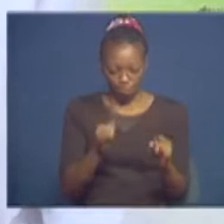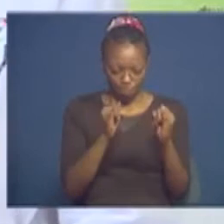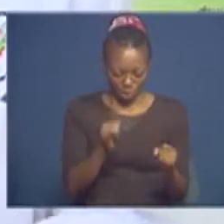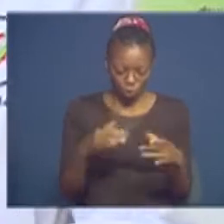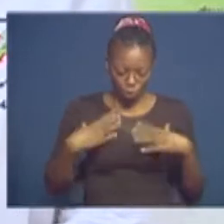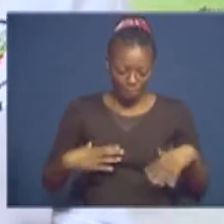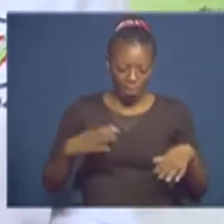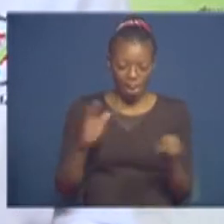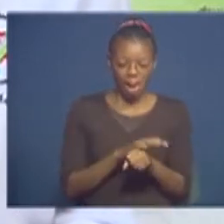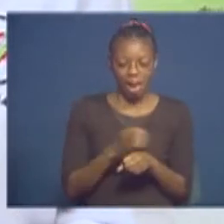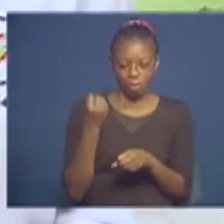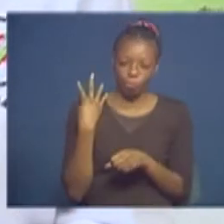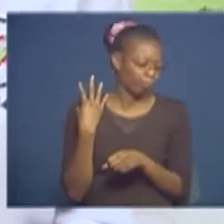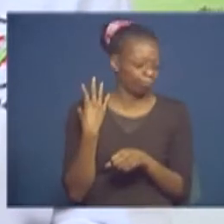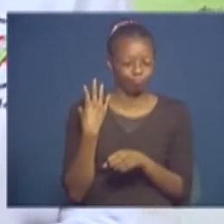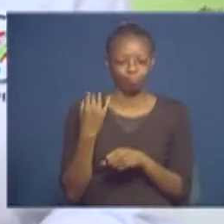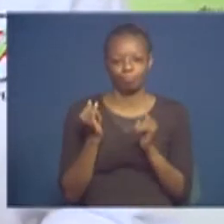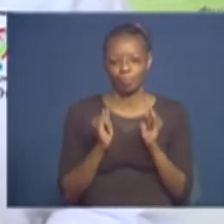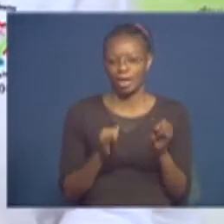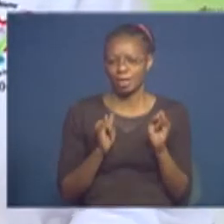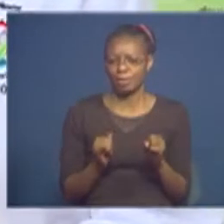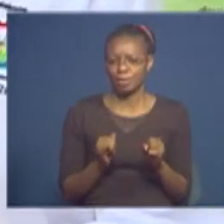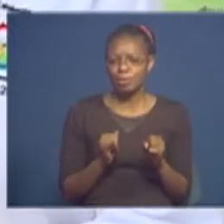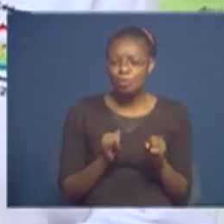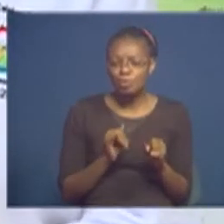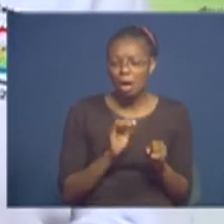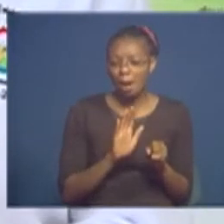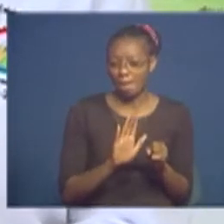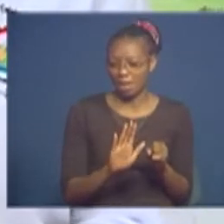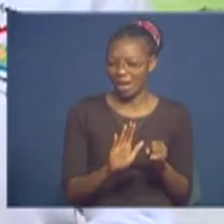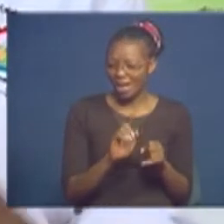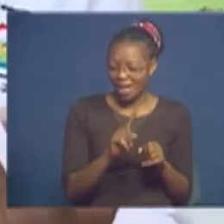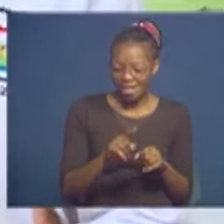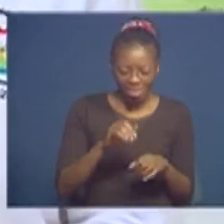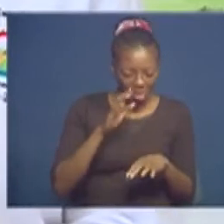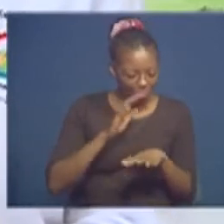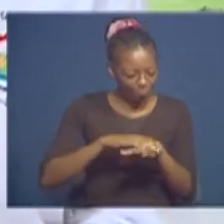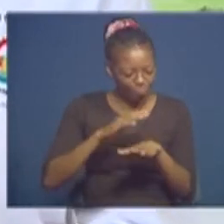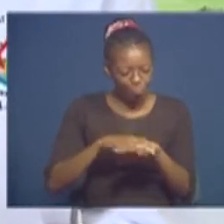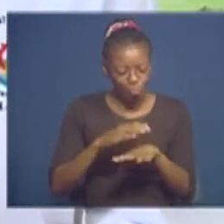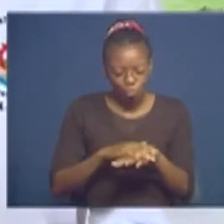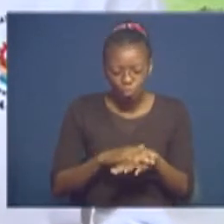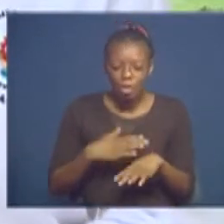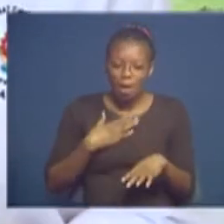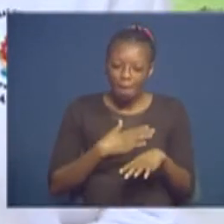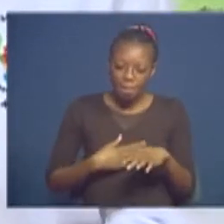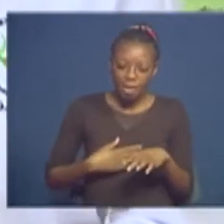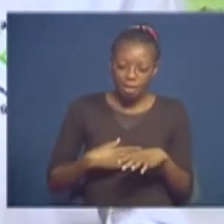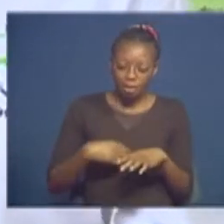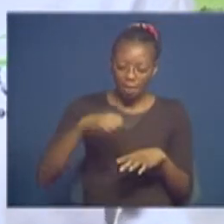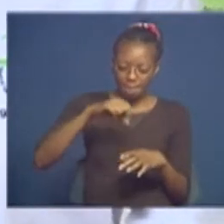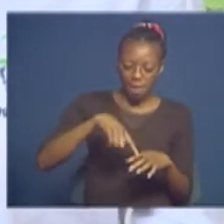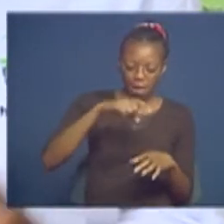kwa sababu imekuwa imepotea. Lakini hiyo mboga tunahimiza watu ambao wanaweza panda hiyo wakule